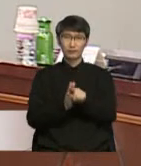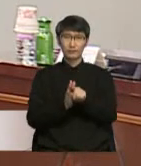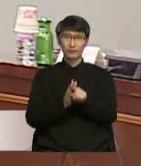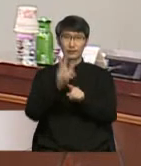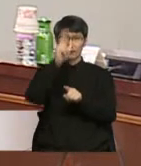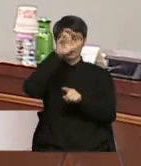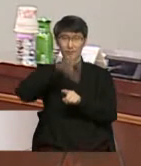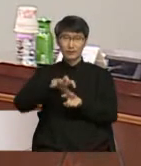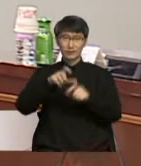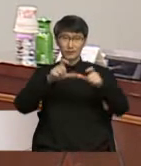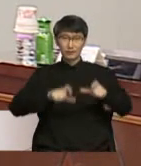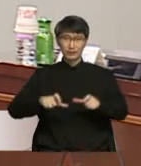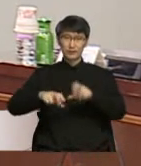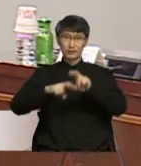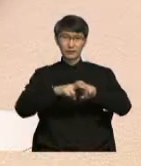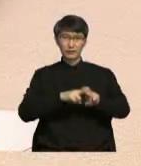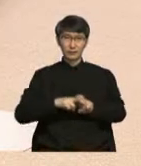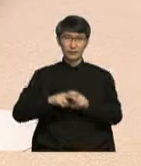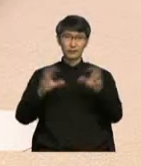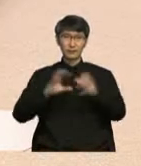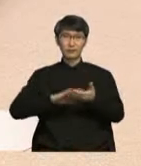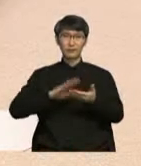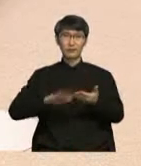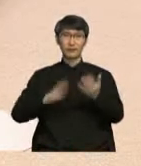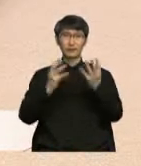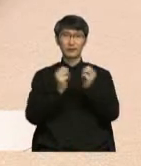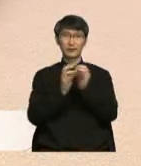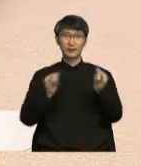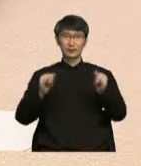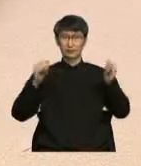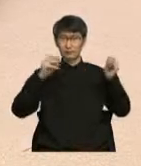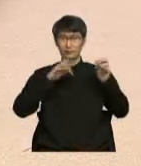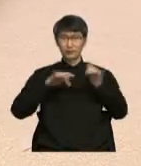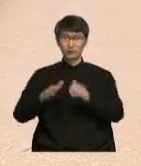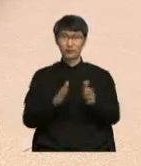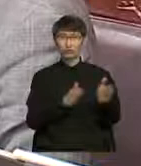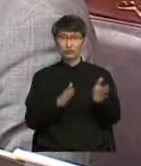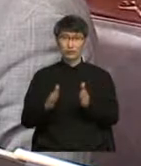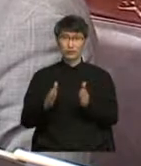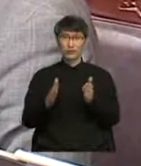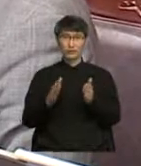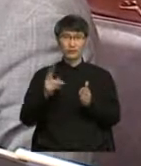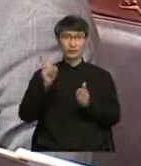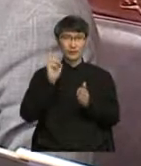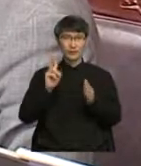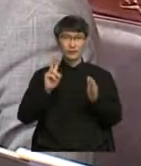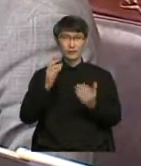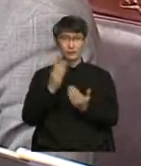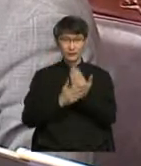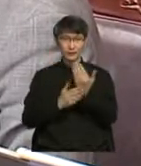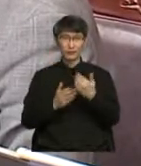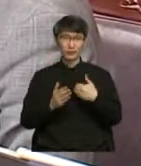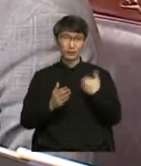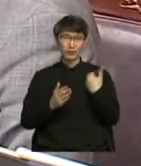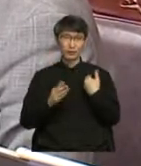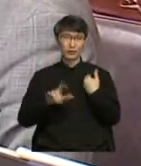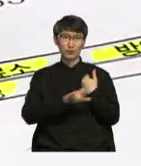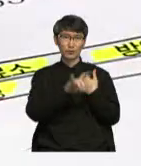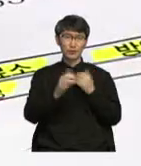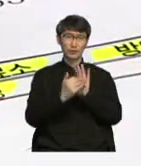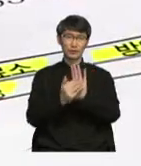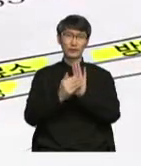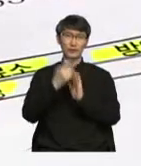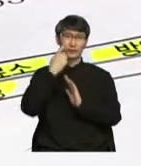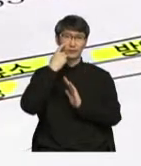주민들이 한자리에 모였습니다 많은 인파가 몰릴 것에 대비해 만일에 있을지 모르는 코로나 1구 확산을